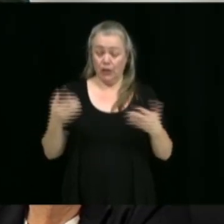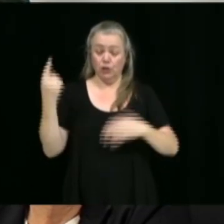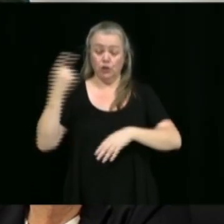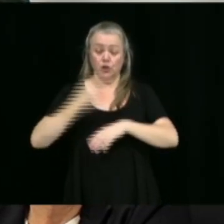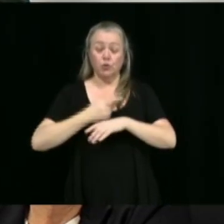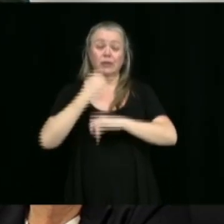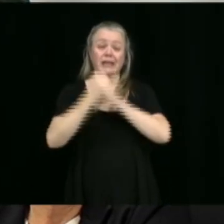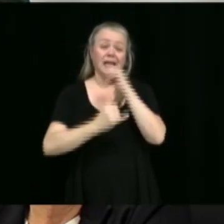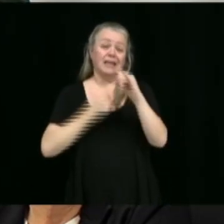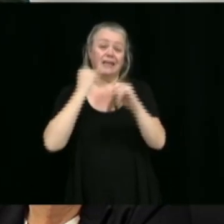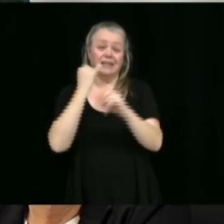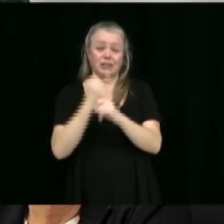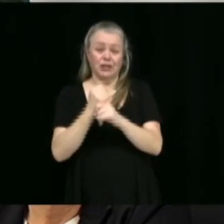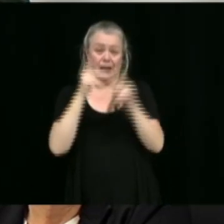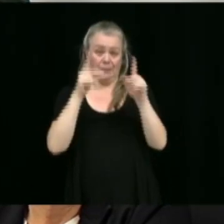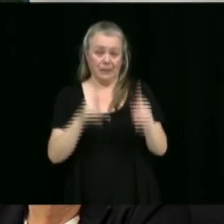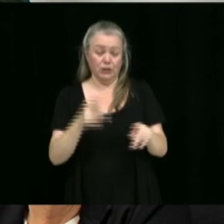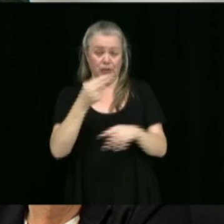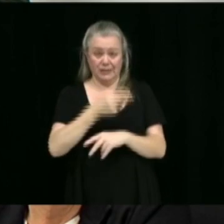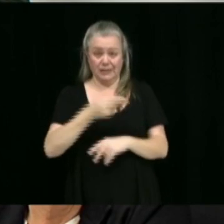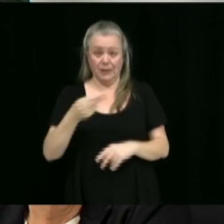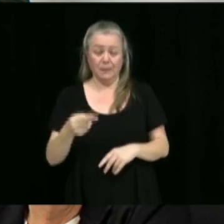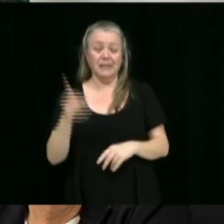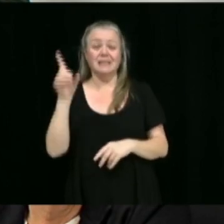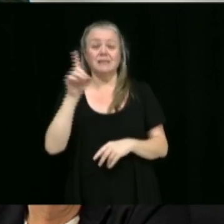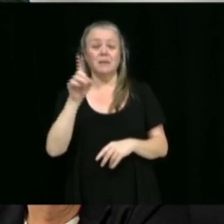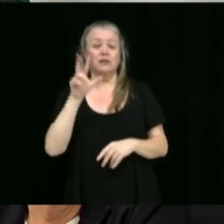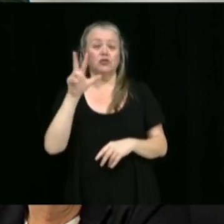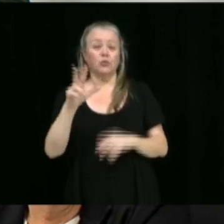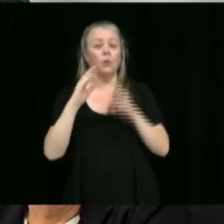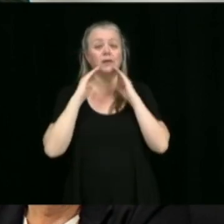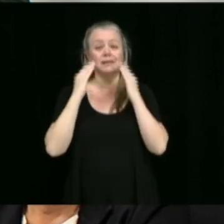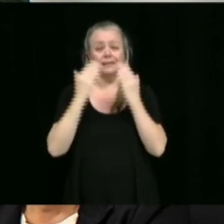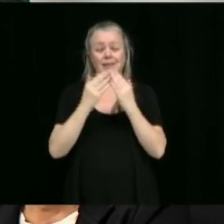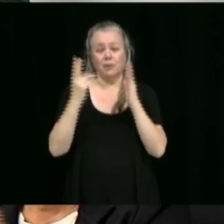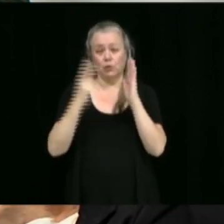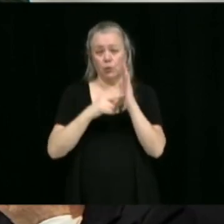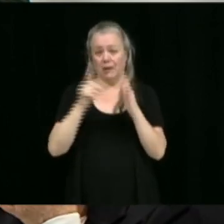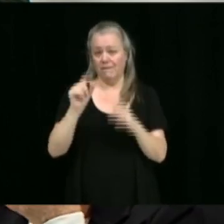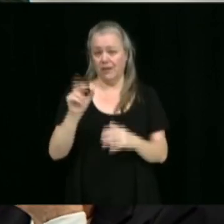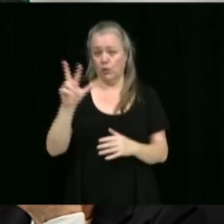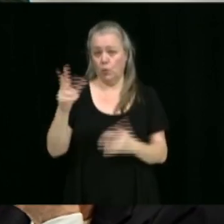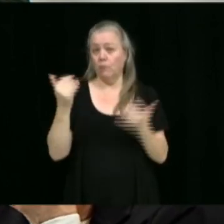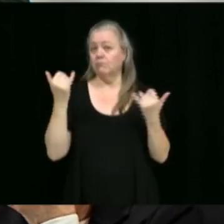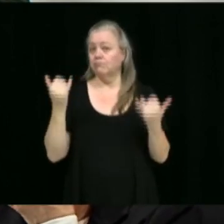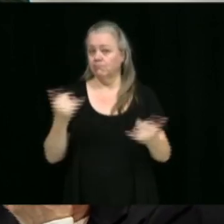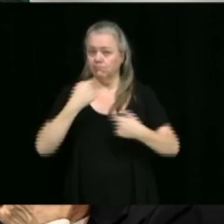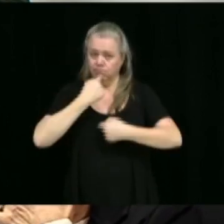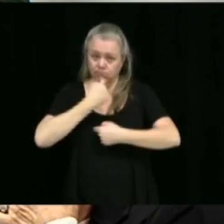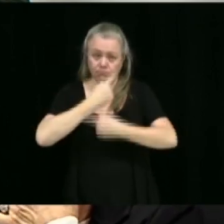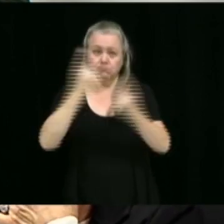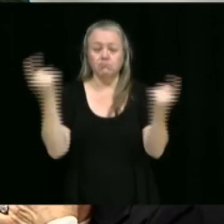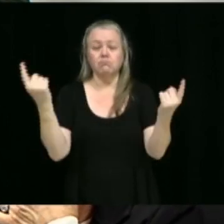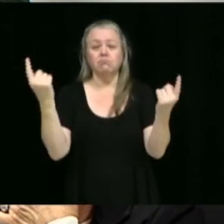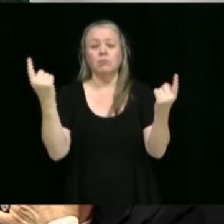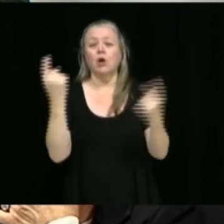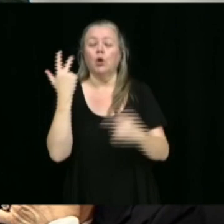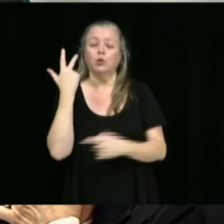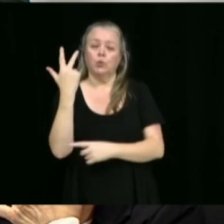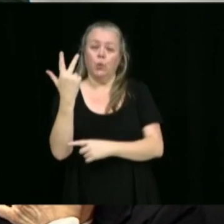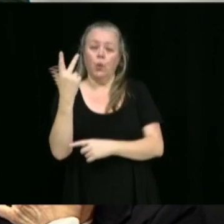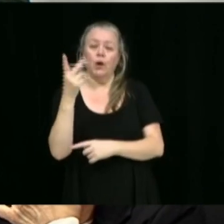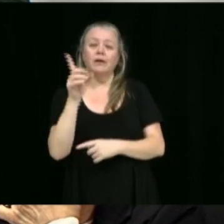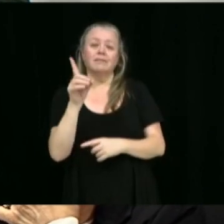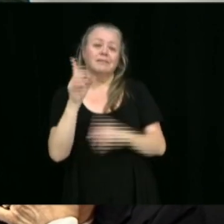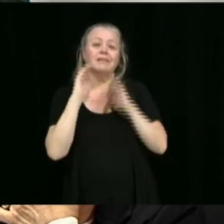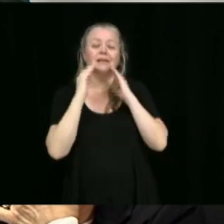personnes handicapées le dimanche 3 décembre 2023. En conséquence, il y a lieu de proclamer le dimanche 3 décembre 2023 comme étant la